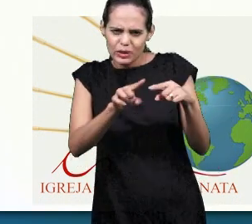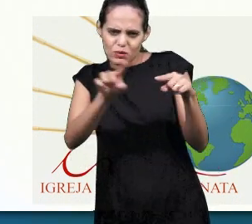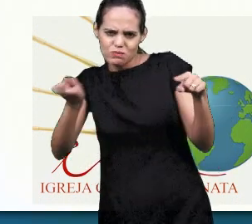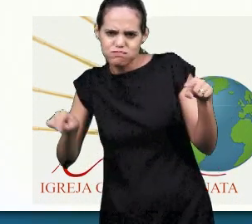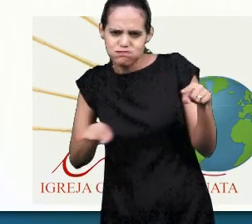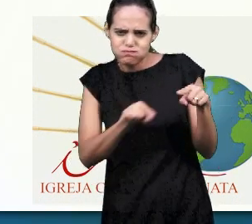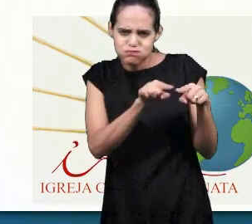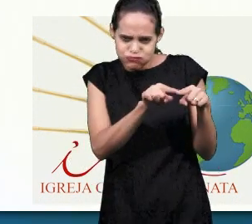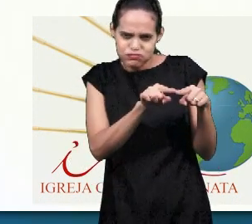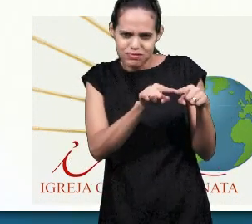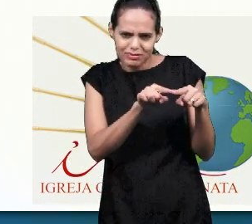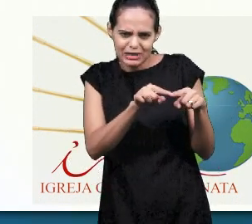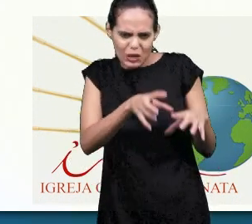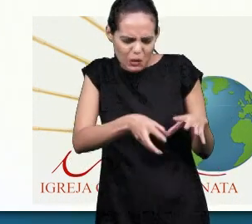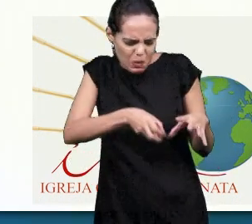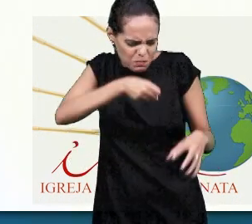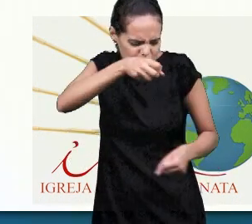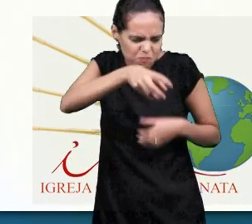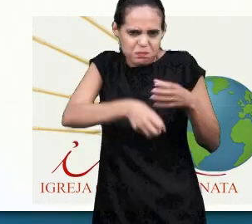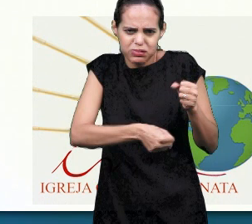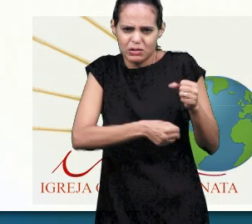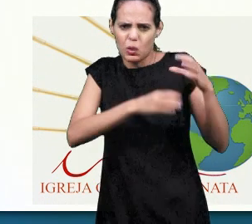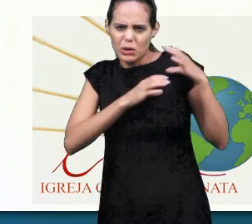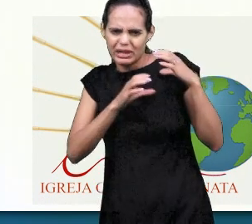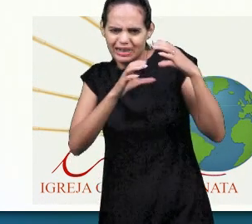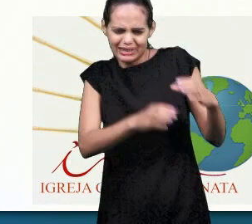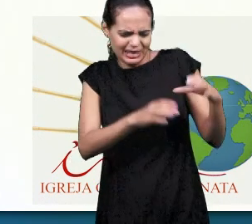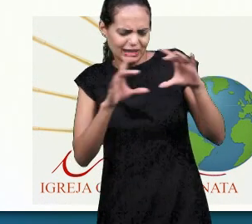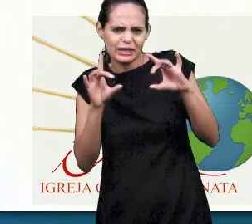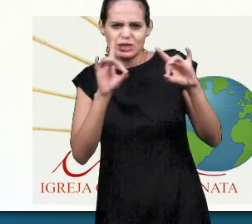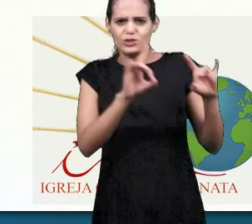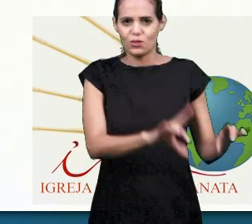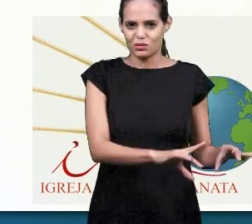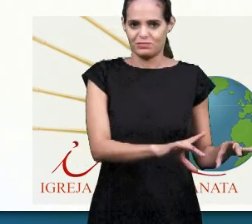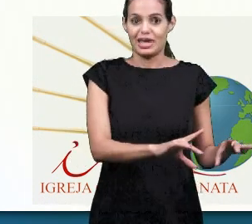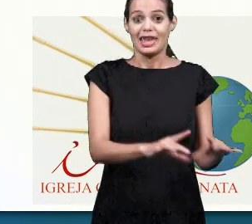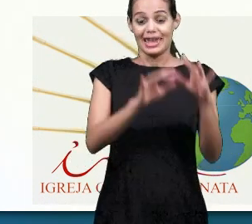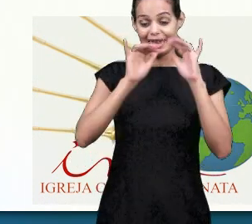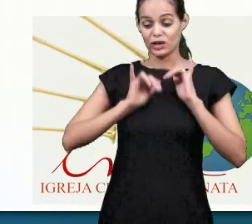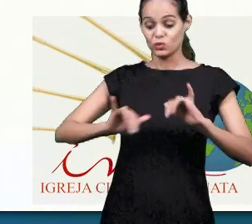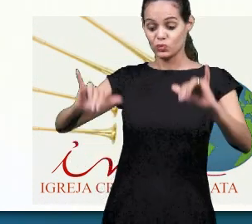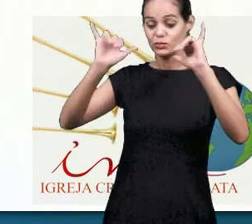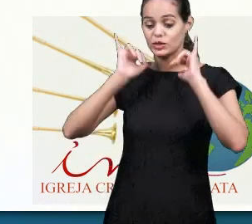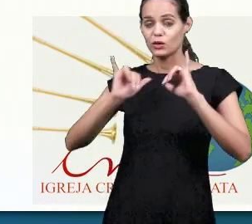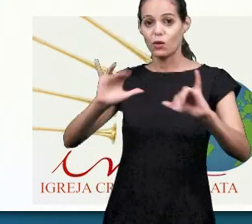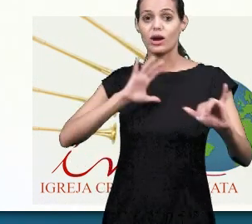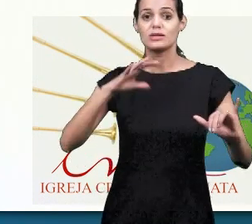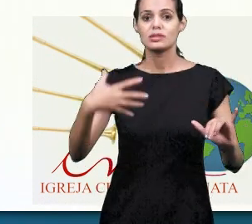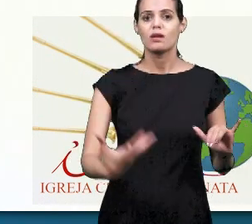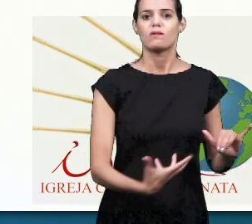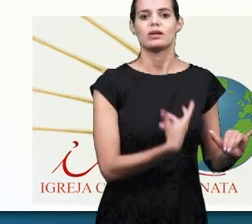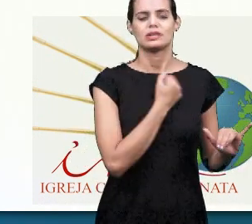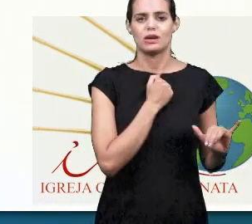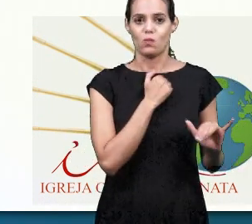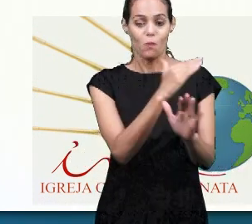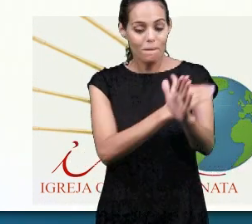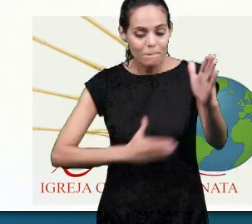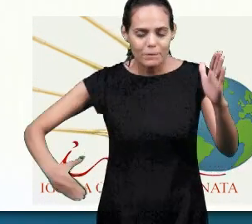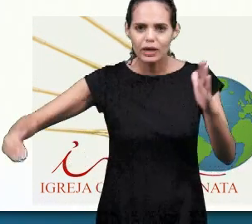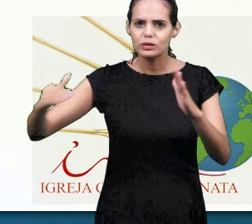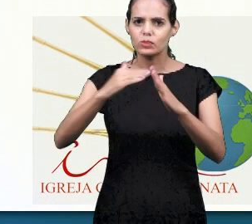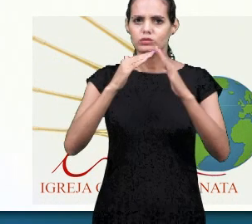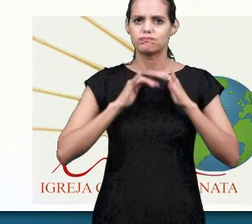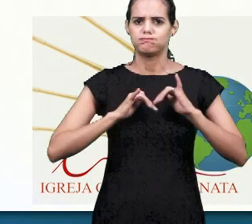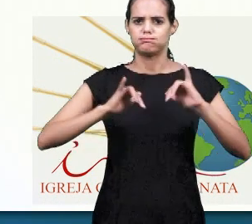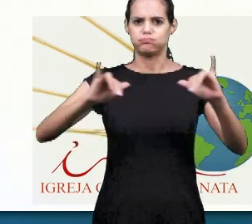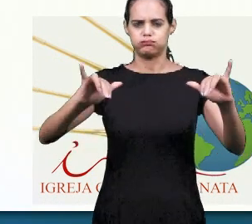destinée à tous de l'Église. Tous répondus, des enfants, des jeunes, des adultes, des ouvriers, des femmes. Passons à la question.